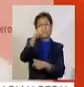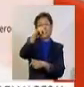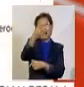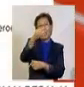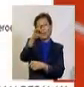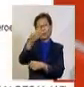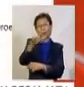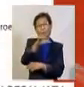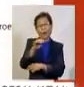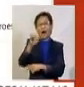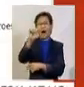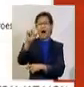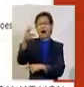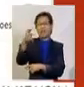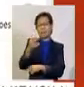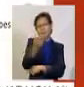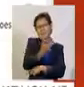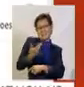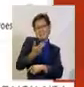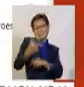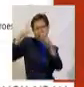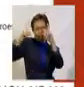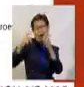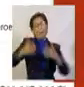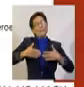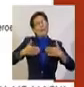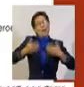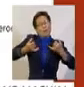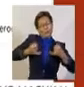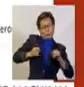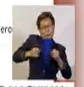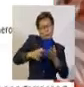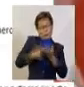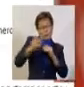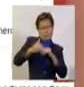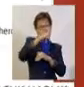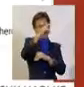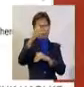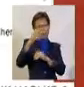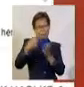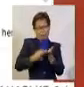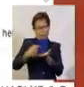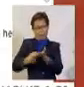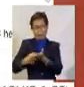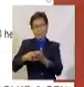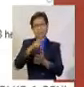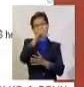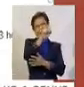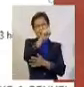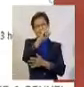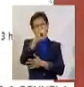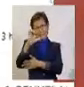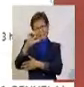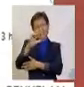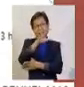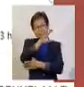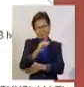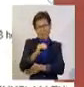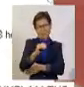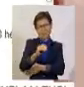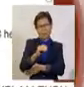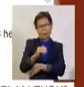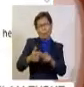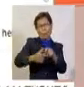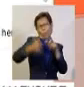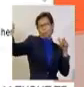Idham Pawi dan Adam Noordin. Beliau gembira dengan penjualan tiket lebih 100,000 keping di litar antarabangsa Sepang yang